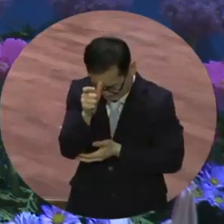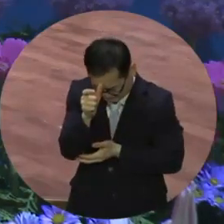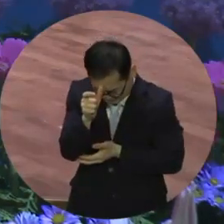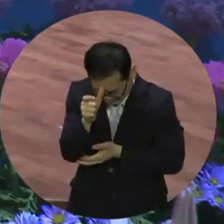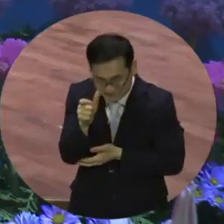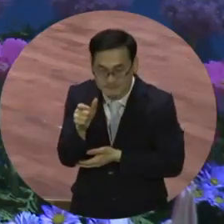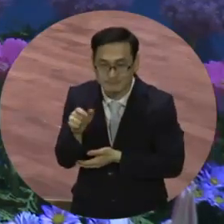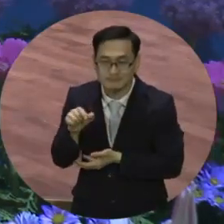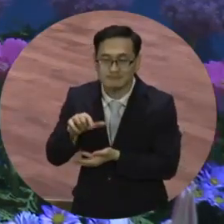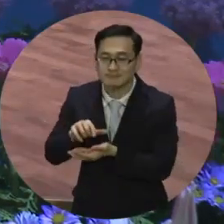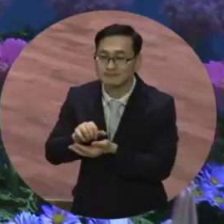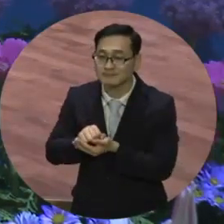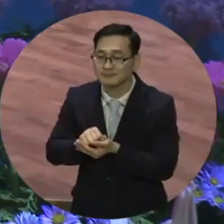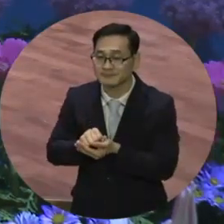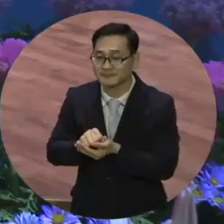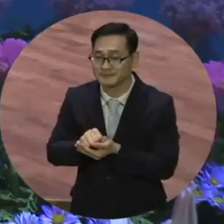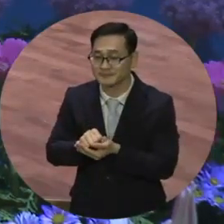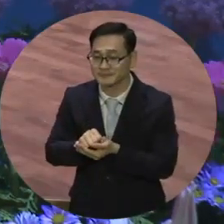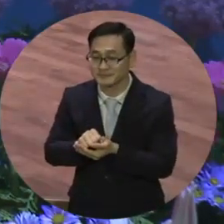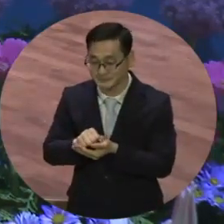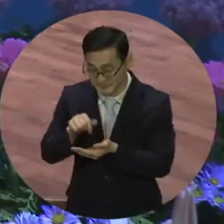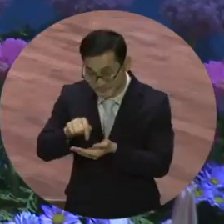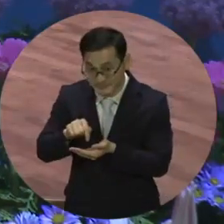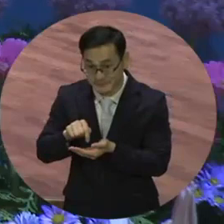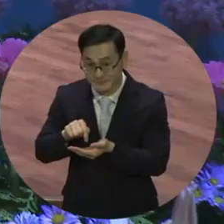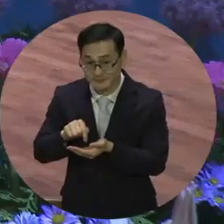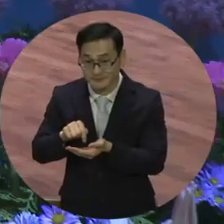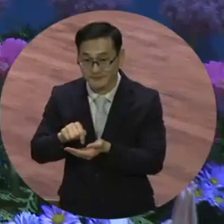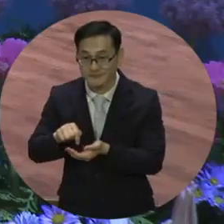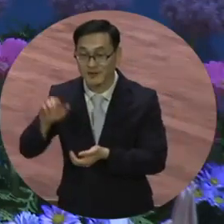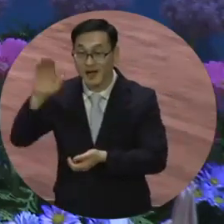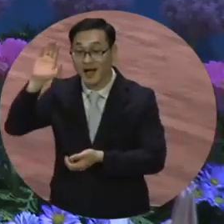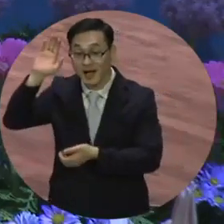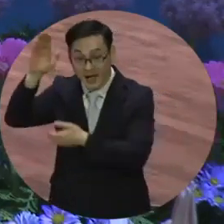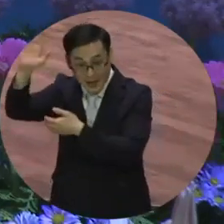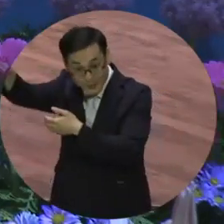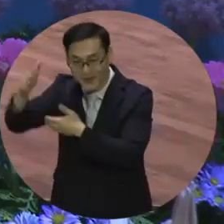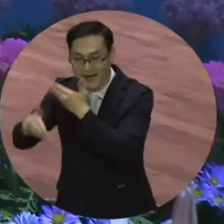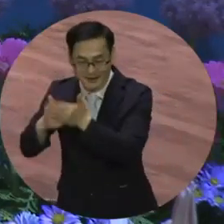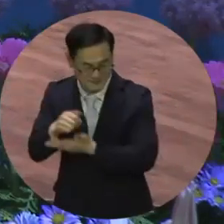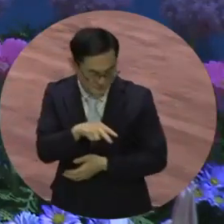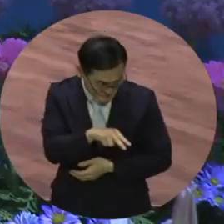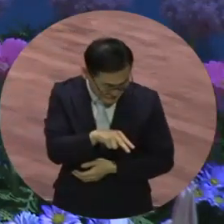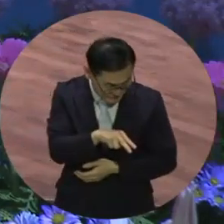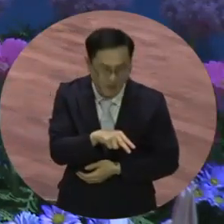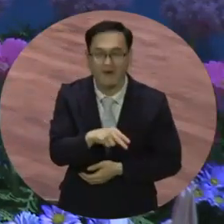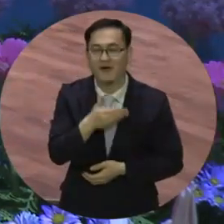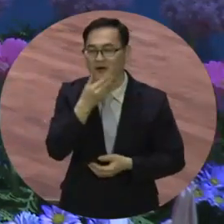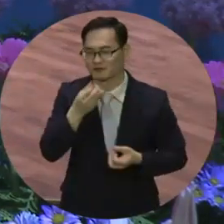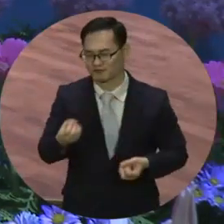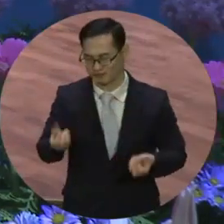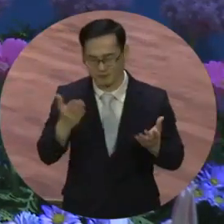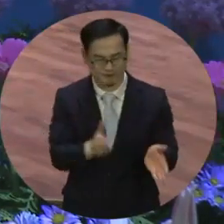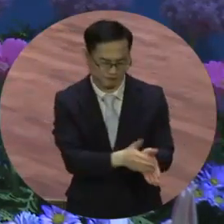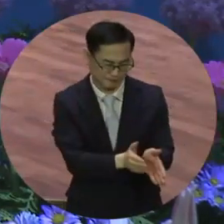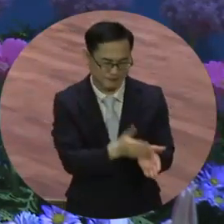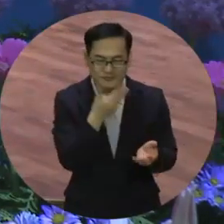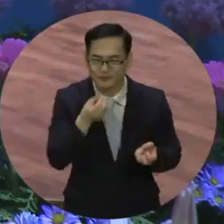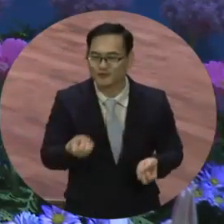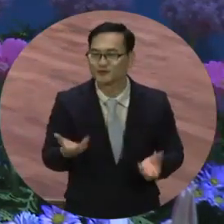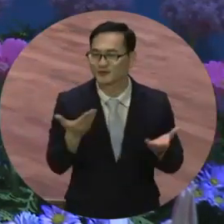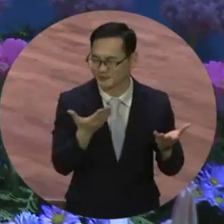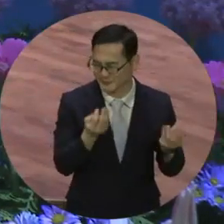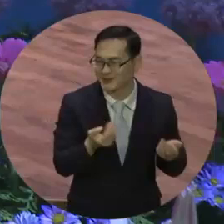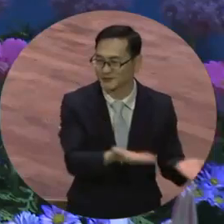때 하나님께서 예비해 놓으신 절대 축복을 받게 됩니다. 민수기 7장에 보면 모세가 장막을